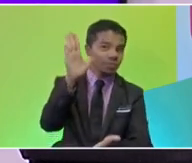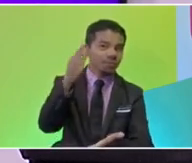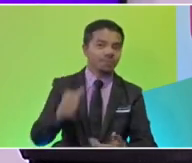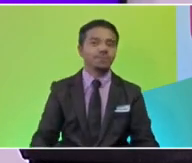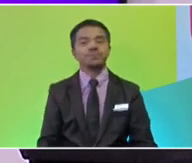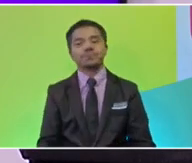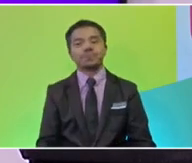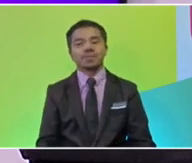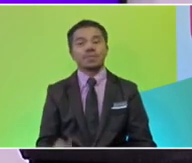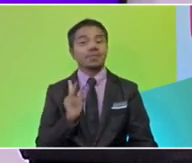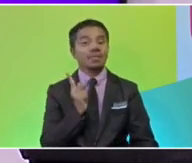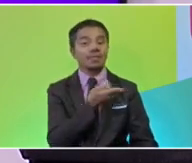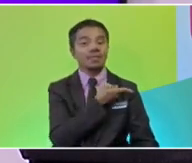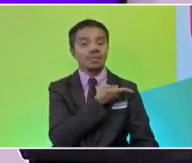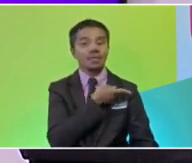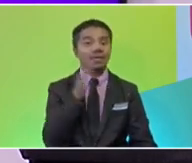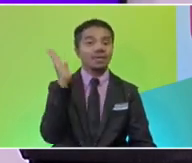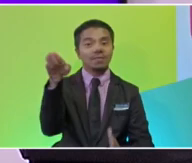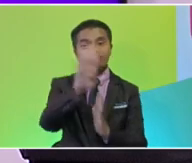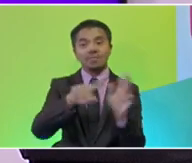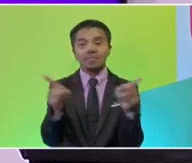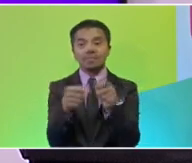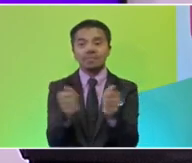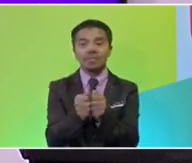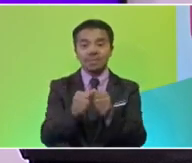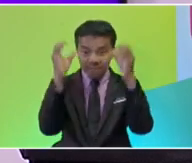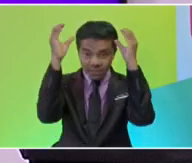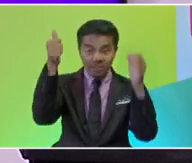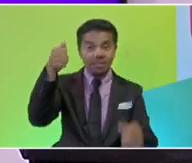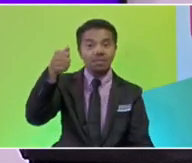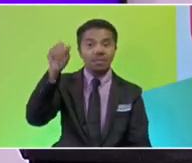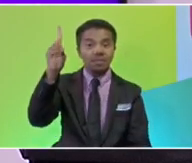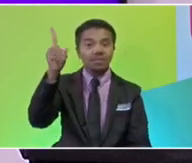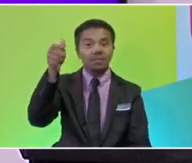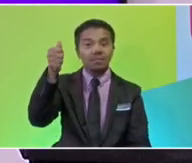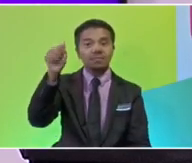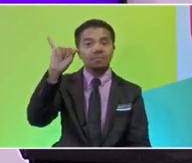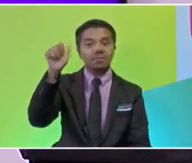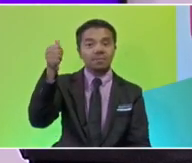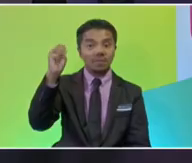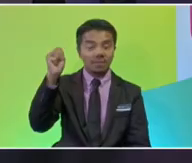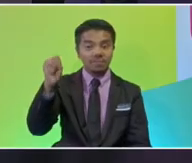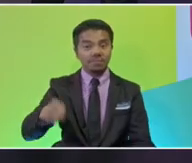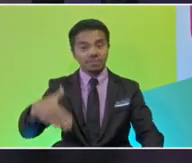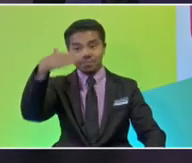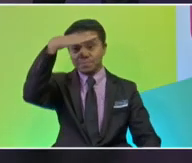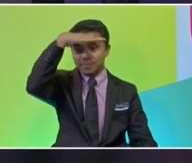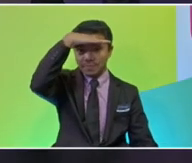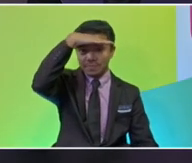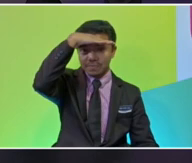hari ini di studio saya bersama dengan Cikgu Muhammad akhar dari SG bandati 6 Kliwon Joho Assalamualaikum Waalaikumsalam